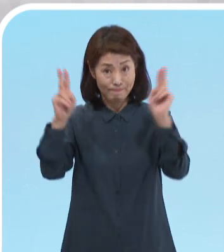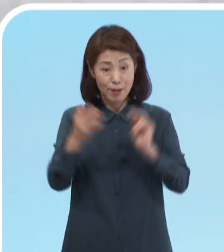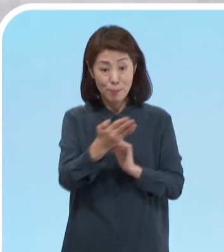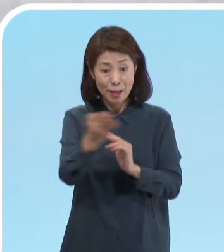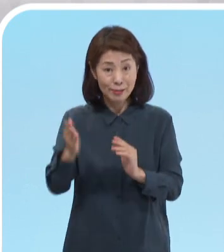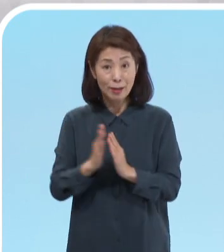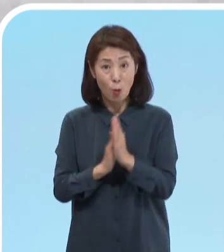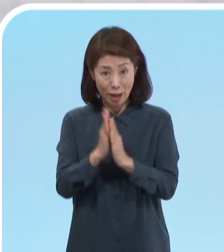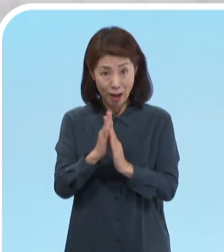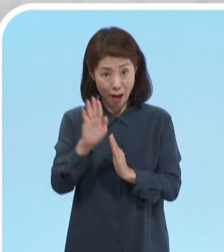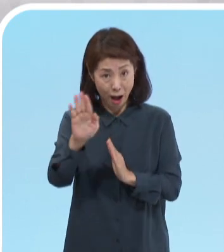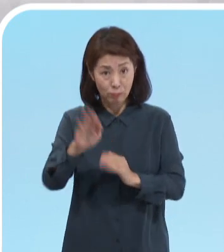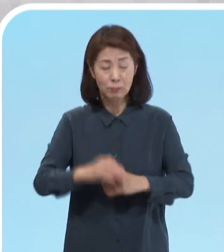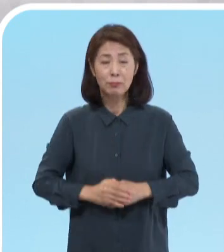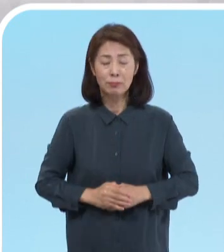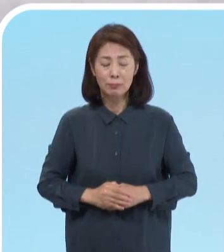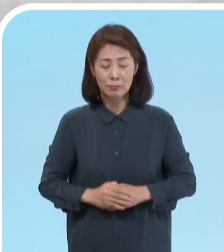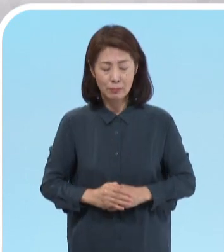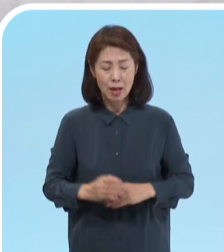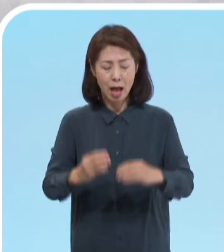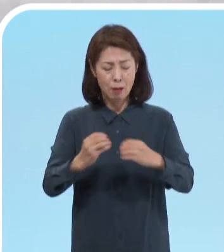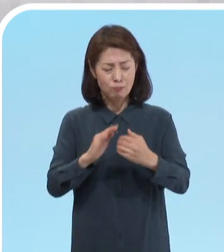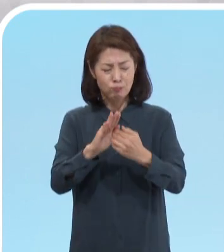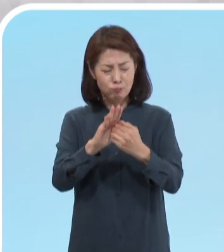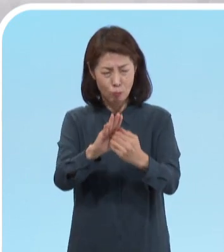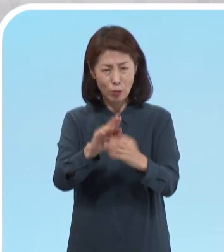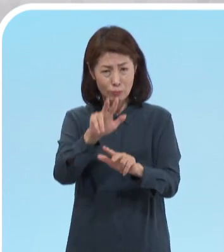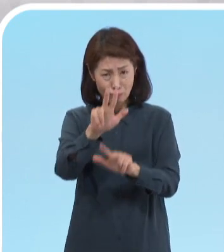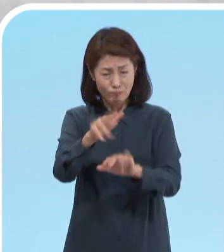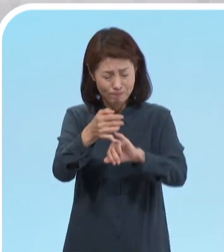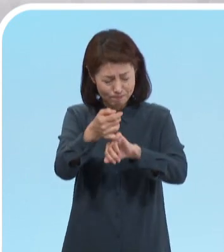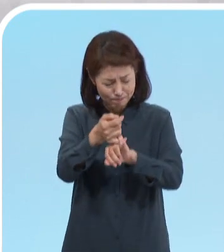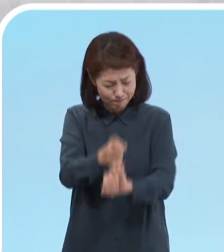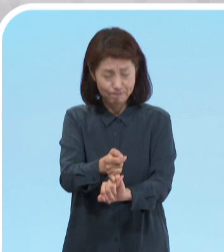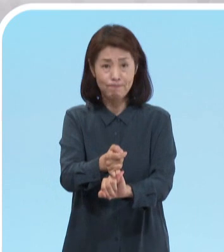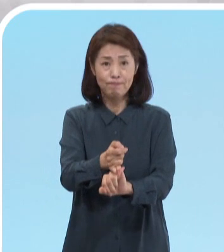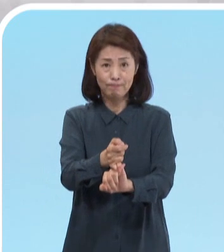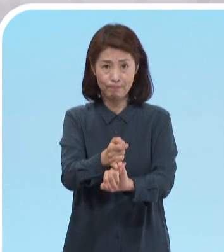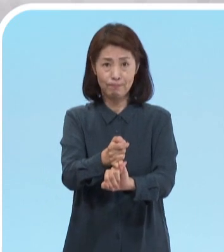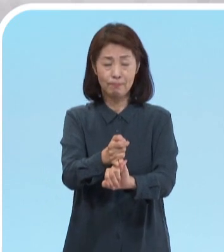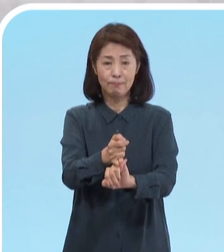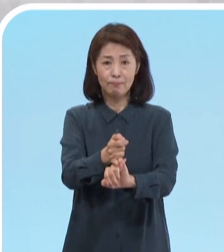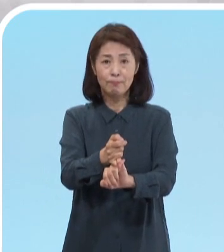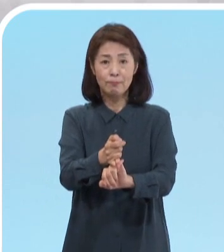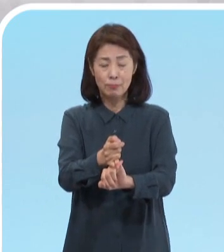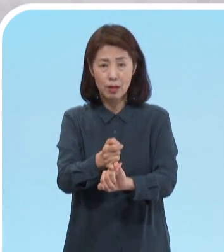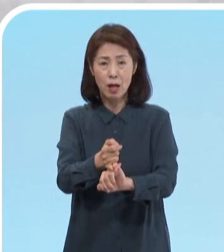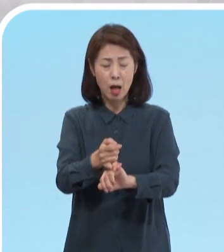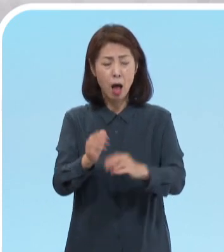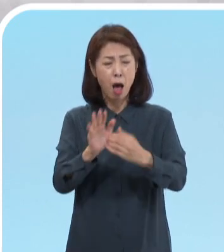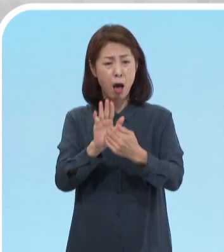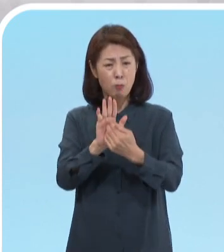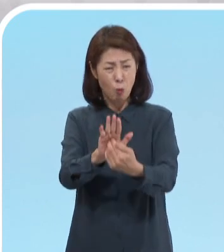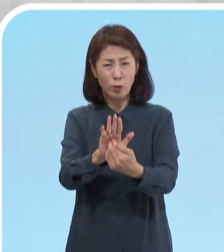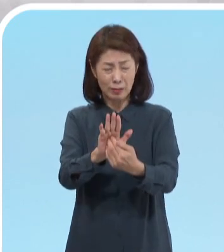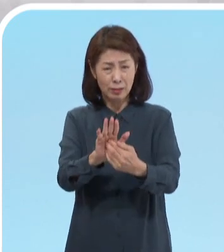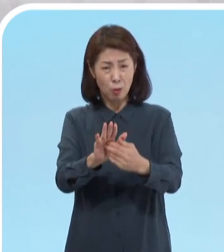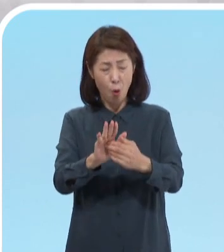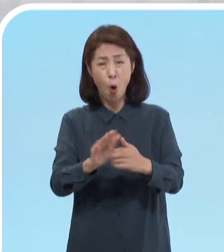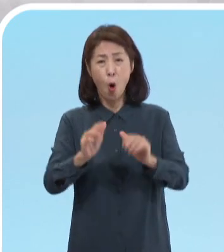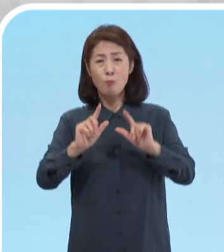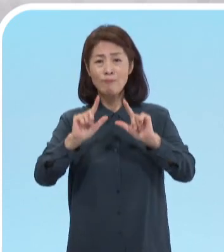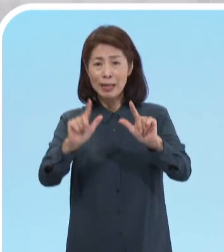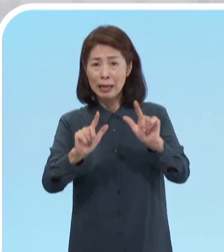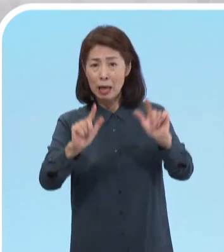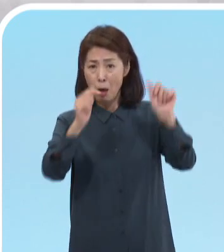事業者の皆さんへのお願いです。ガイドラインに基づく感染防止策の徹底と感染防止